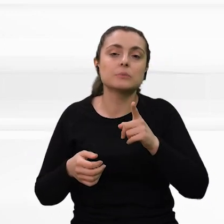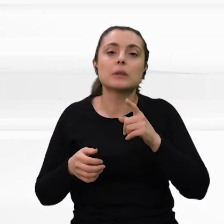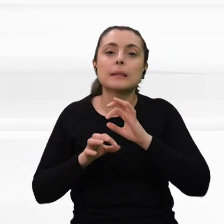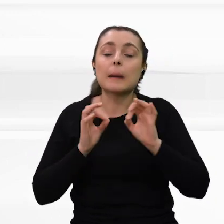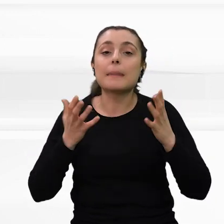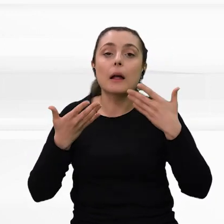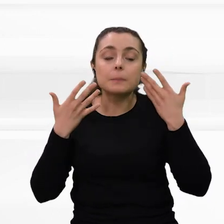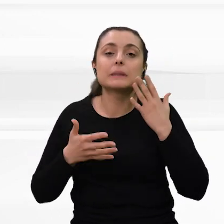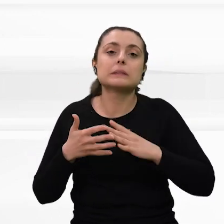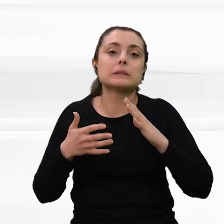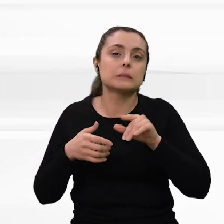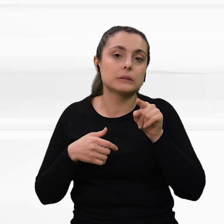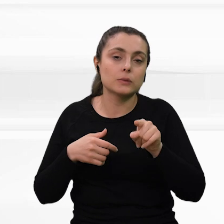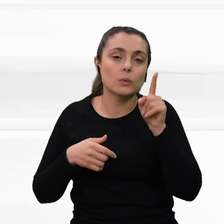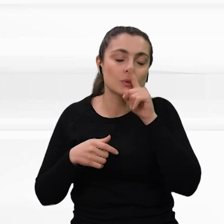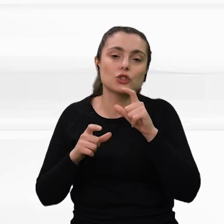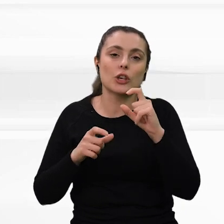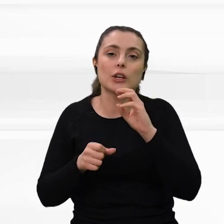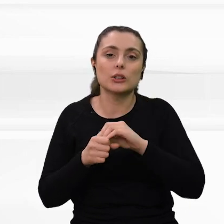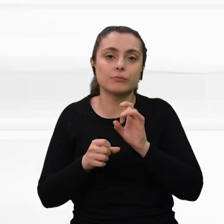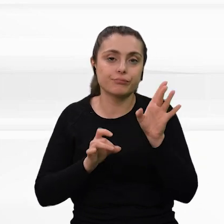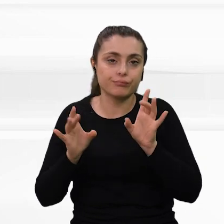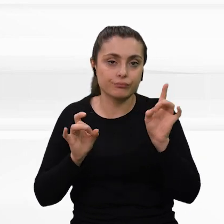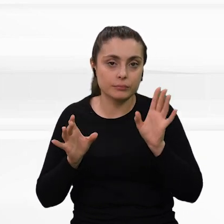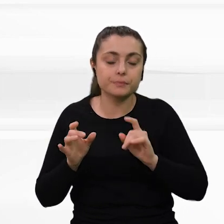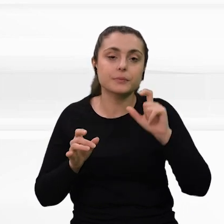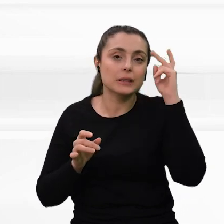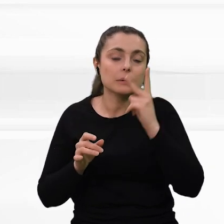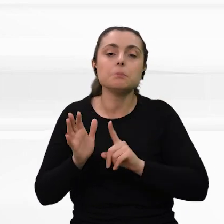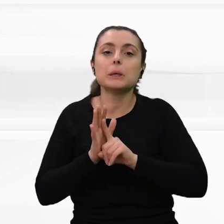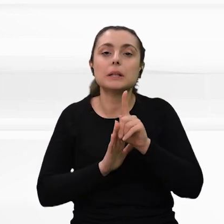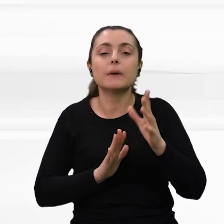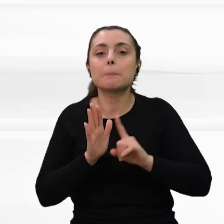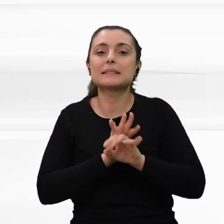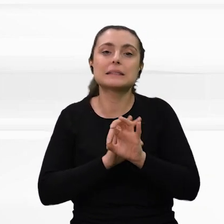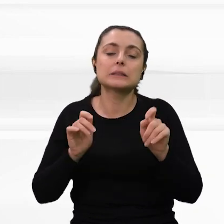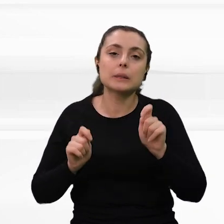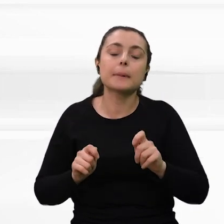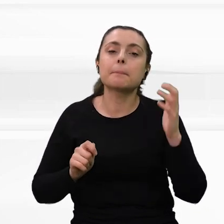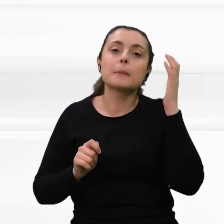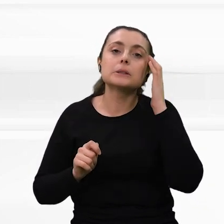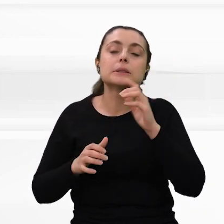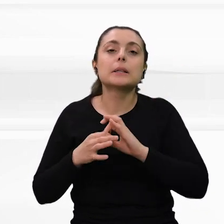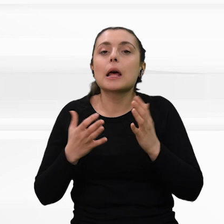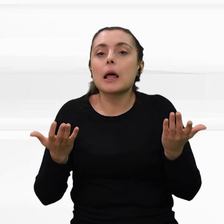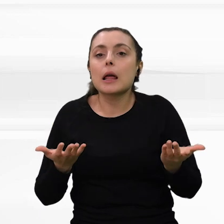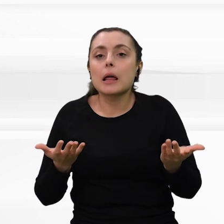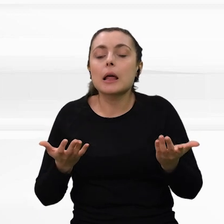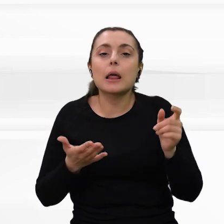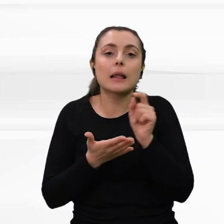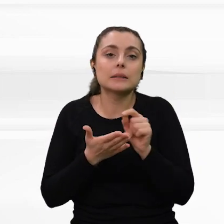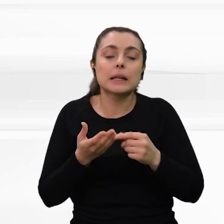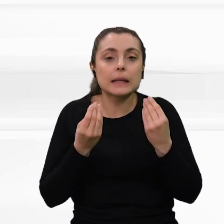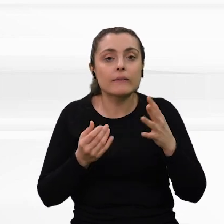ressamın tam olarak ne anlatmak istediği dir Dolayısıyla C seçeneğinde dedik ressamın başarılı yağlı başarısız yapan temel nitelikler nelerdir